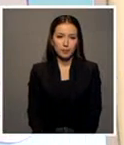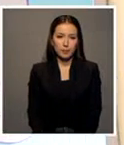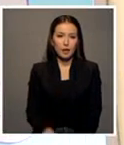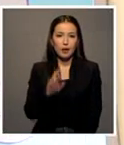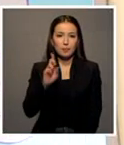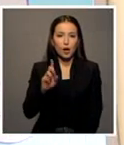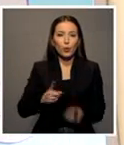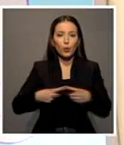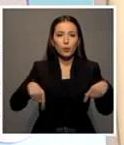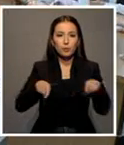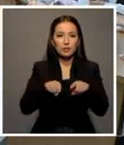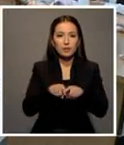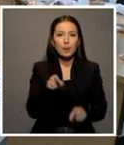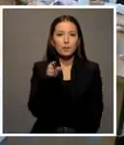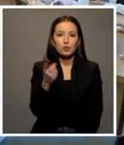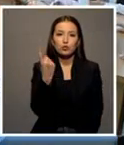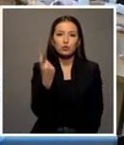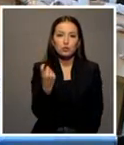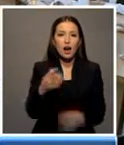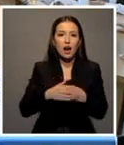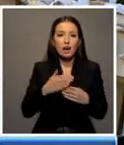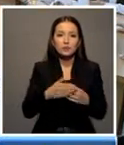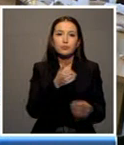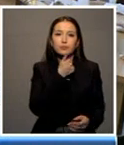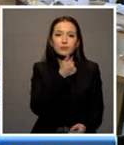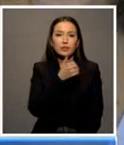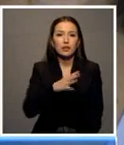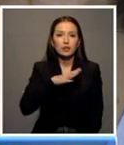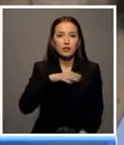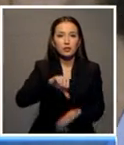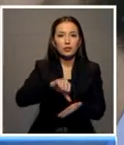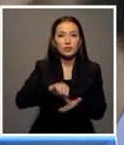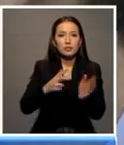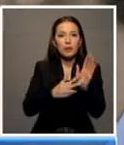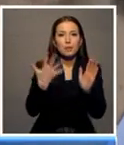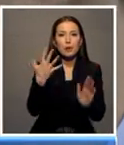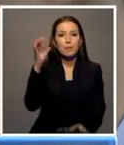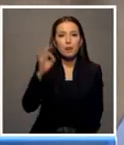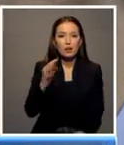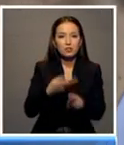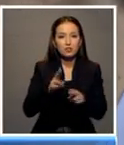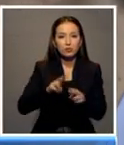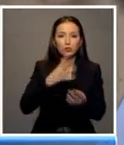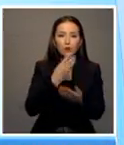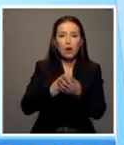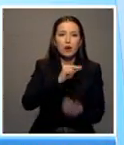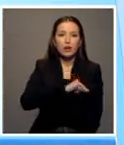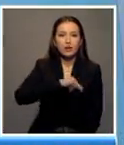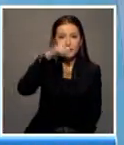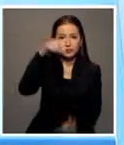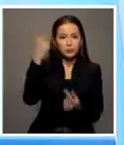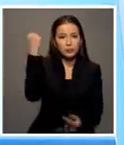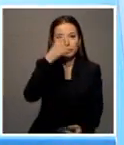Б корпусының 1100-ден астам тұлғасы сынақ тапсырып, 85% лауазымына сай екендерін дәлелдеді.